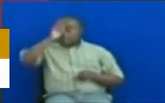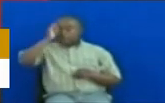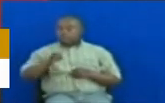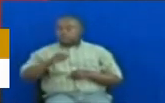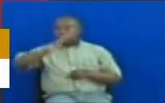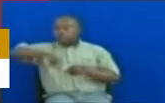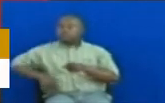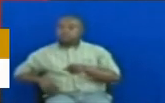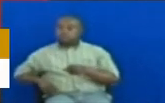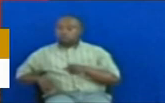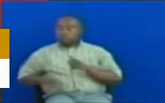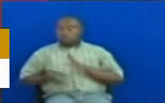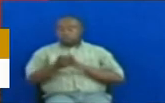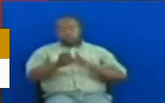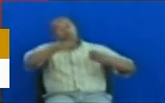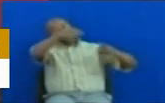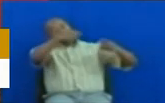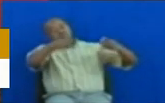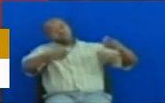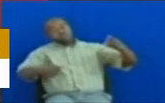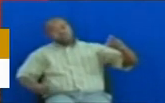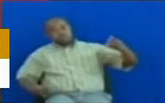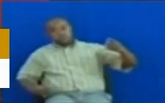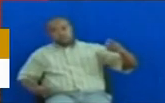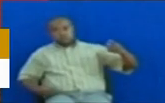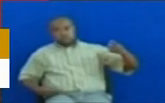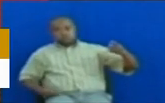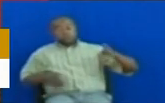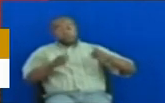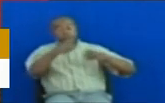Lakini tukiweka mlolongo mrefu hapa mheshimiwa mwenyekiti, tukiweka mlolongo